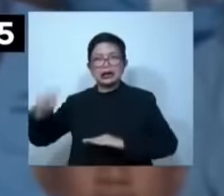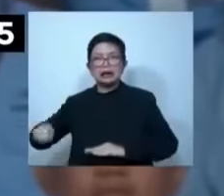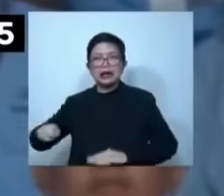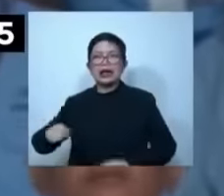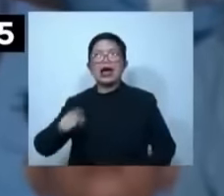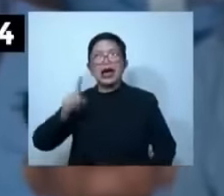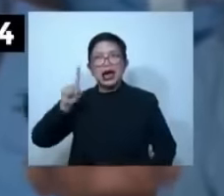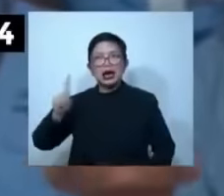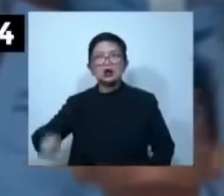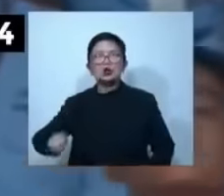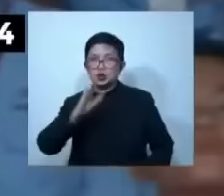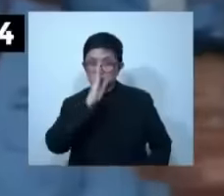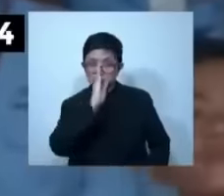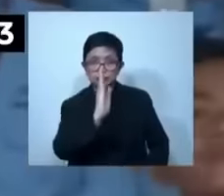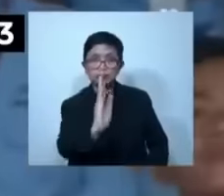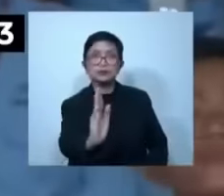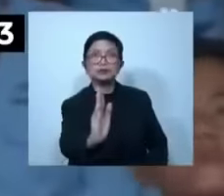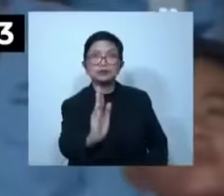kehakiman harus